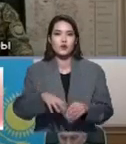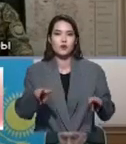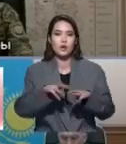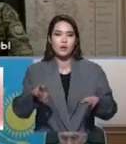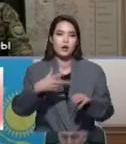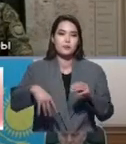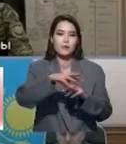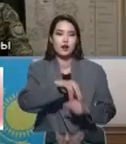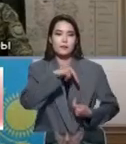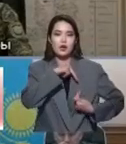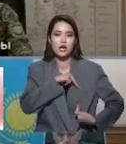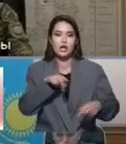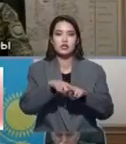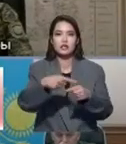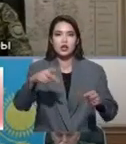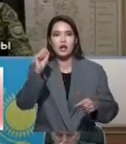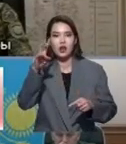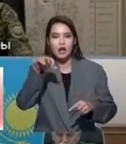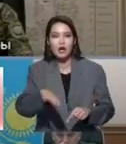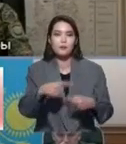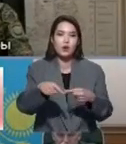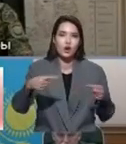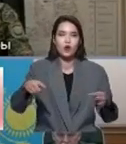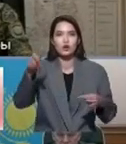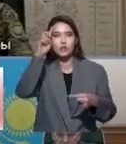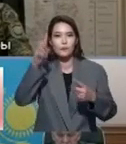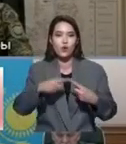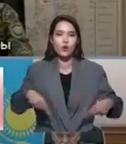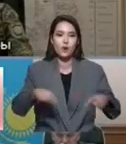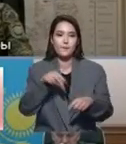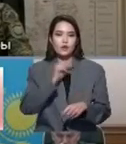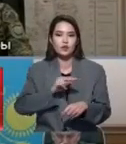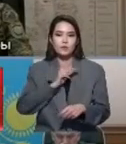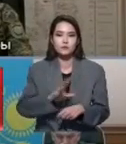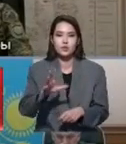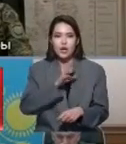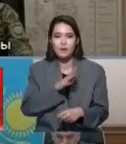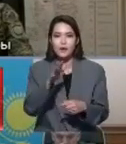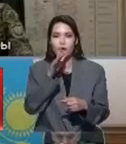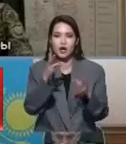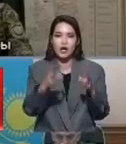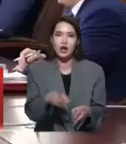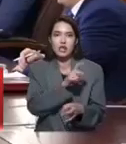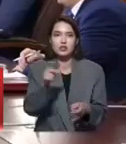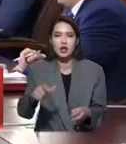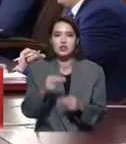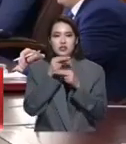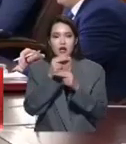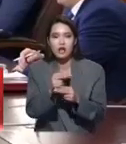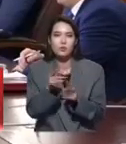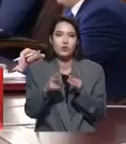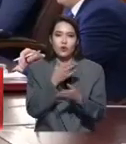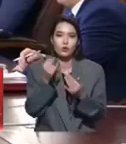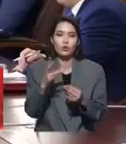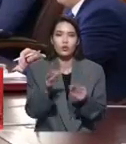барлық қызметінен бастап әкімдікке дейін және басқа да мемлекеттік органдар жұмыс істеді. Бақытымызға орай қаза тапқандармен айтарлықтай шығын жоқ, бірақ